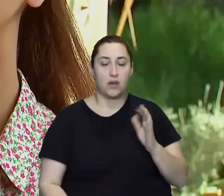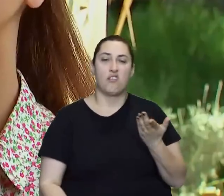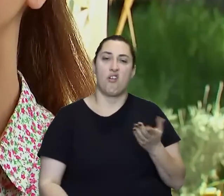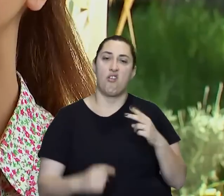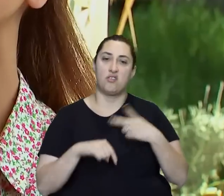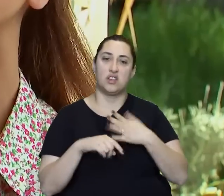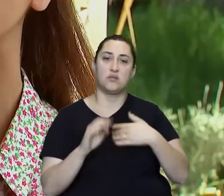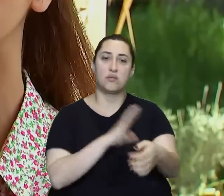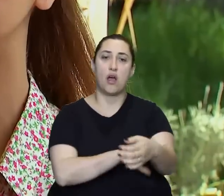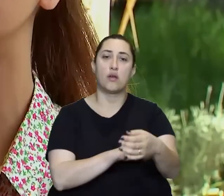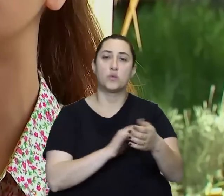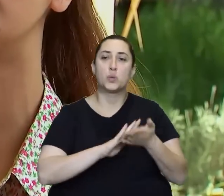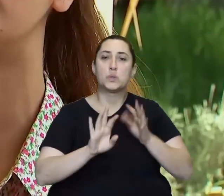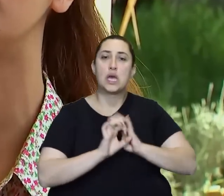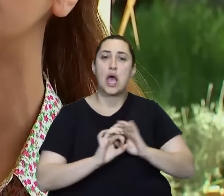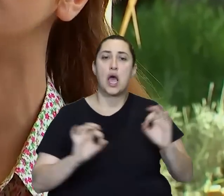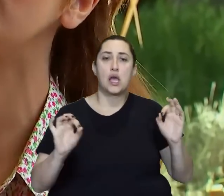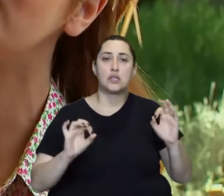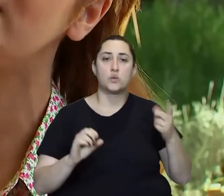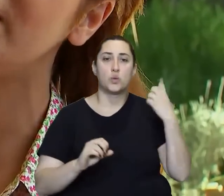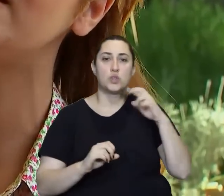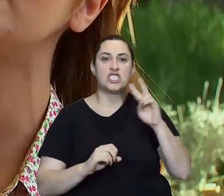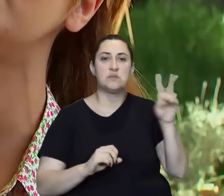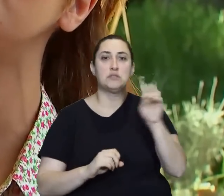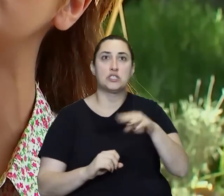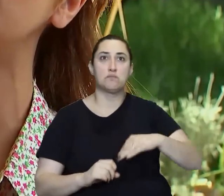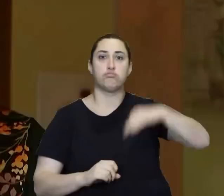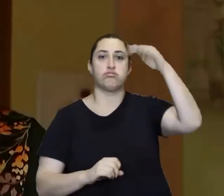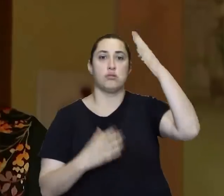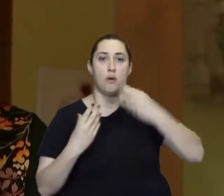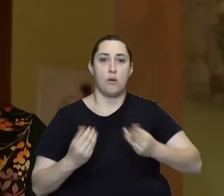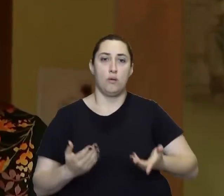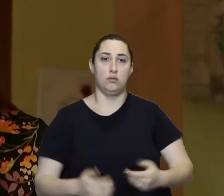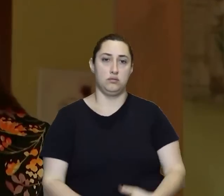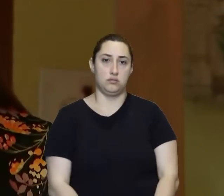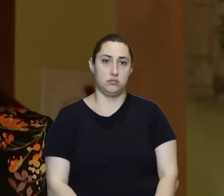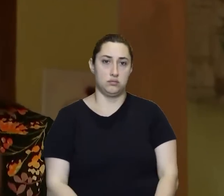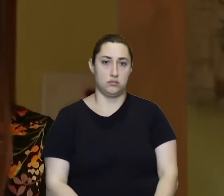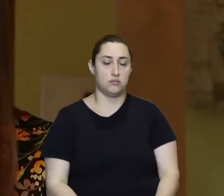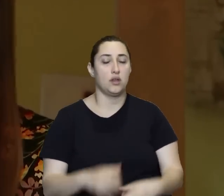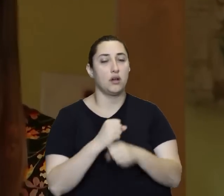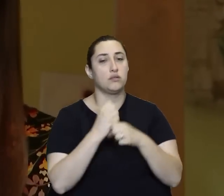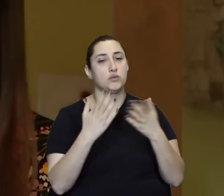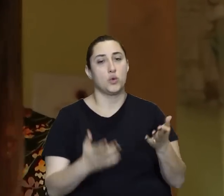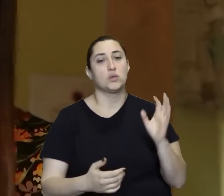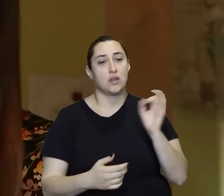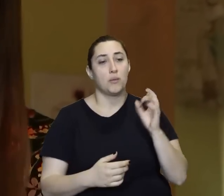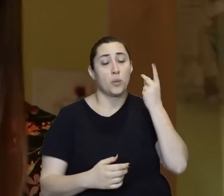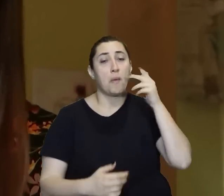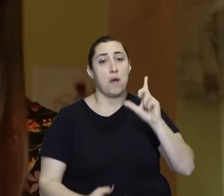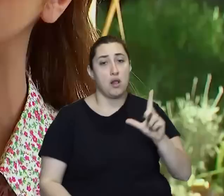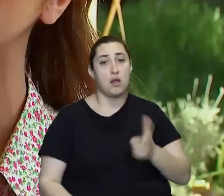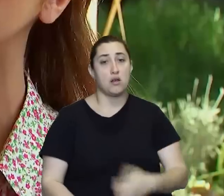Sorma Zehracığım. Tansiyonu çok düzensiz bu aralar. Dün yine 22'lere kadar yükseldi. Geçmiş olsun. Tabii ihmal